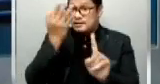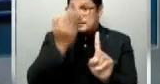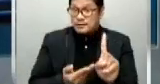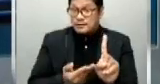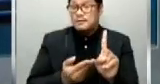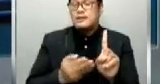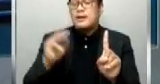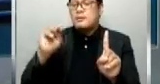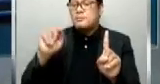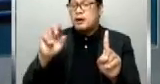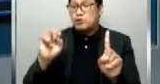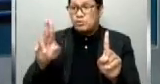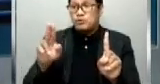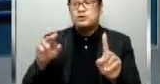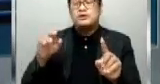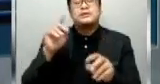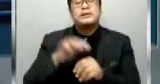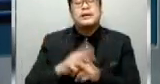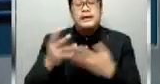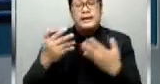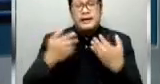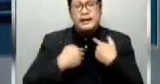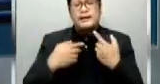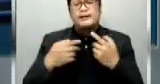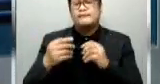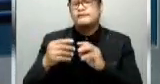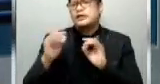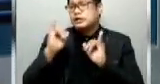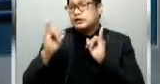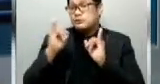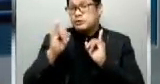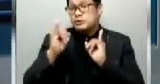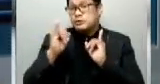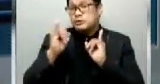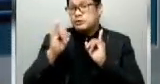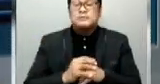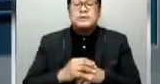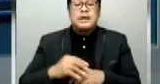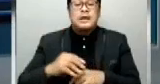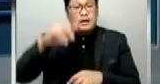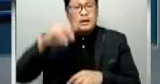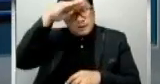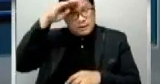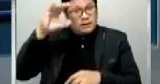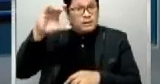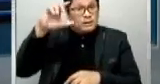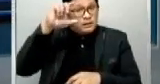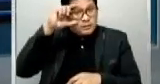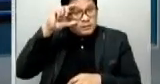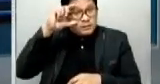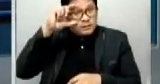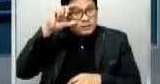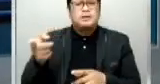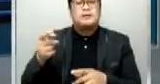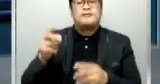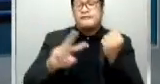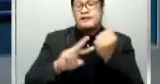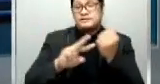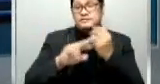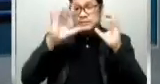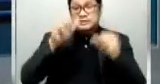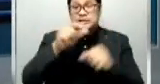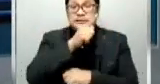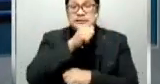The Mangahas Interviews, sinabi ni Presidential Spokesman Harry Roque na mas inuna raw ni Vice President Leni Robredo ang